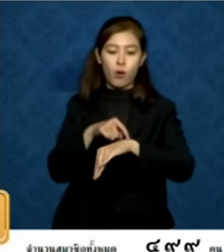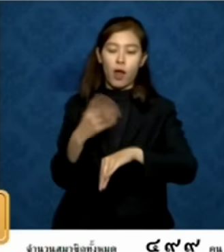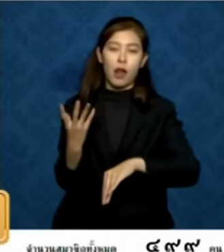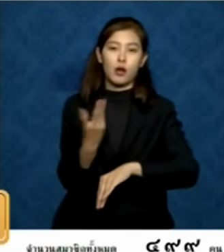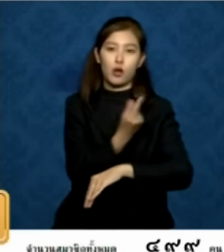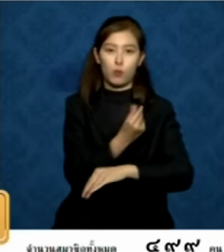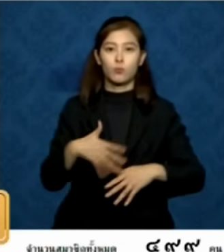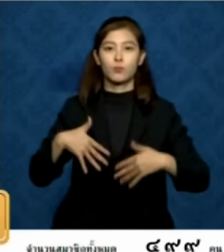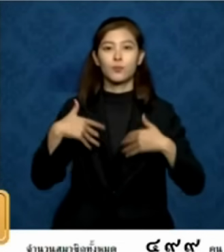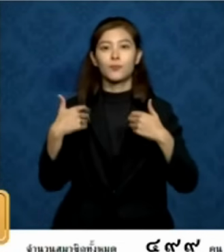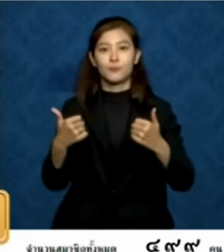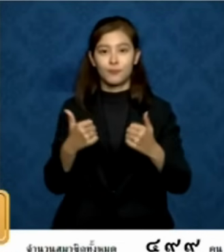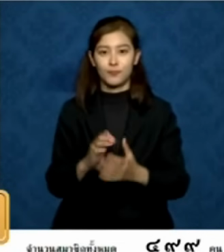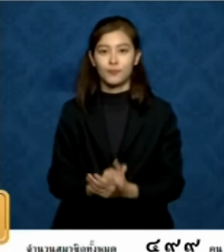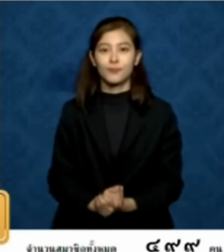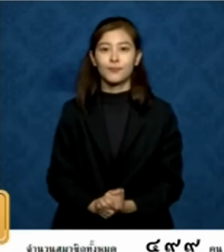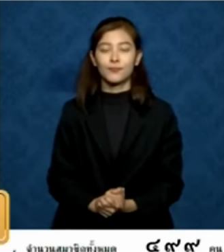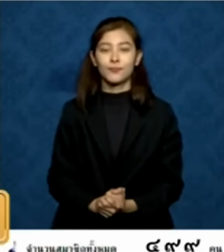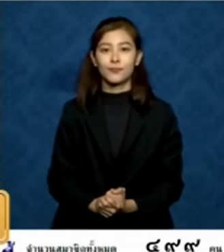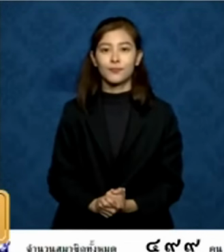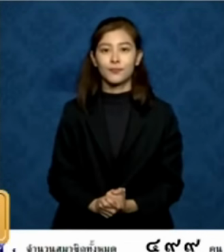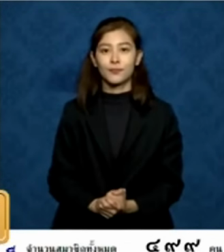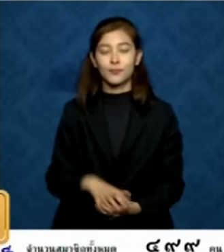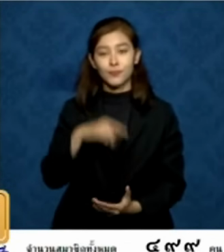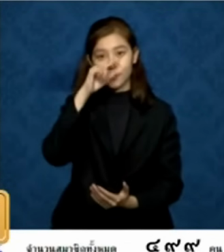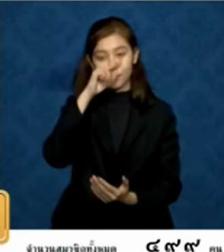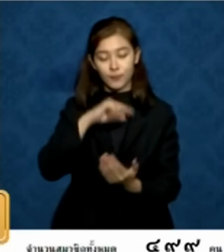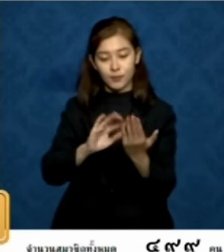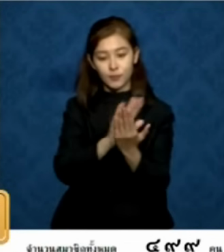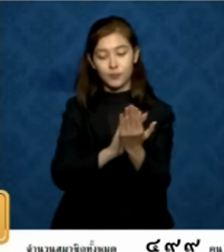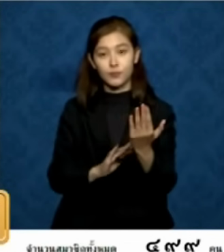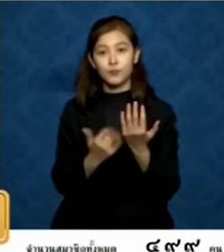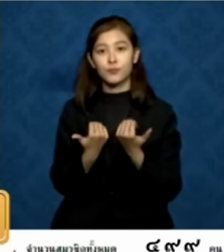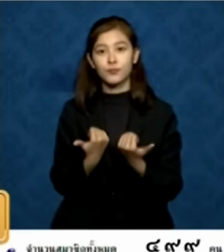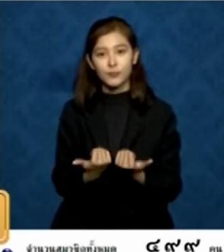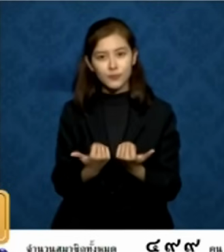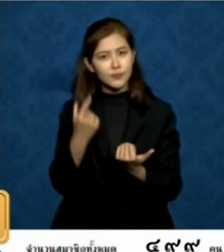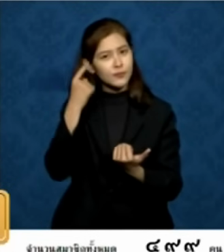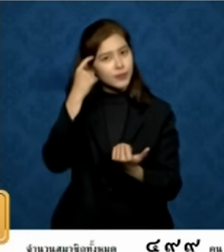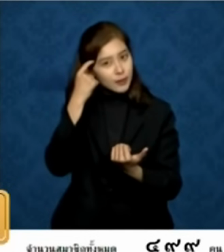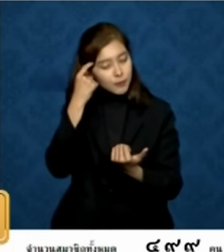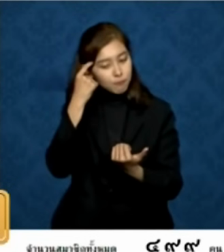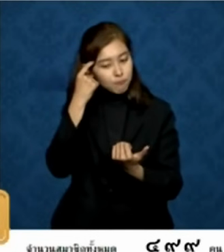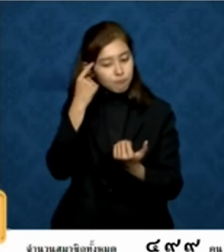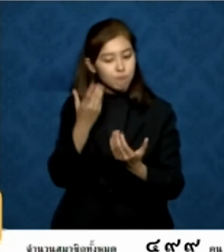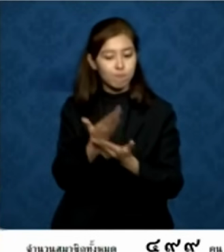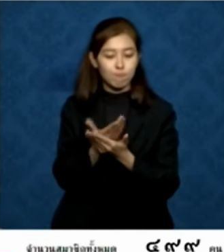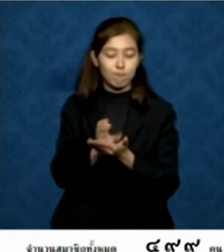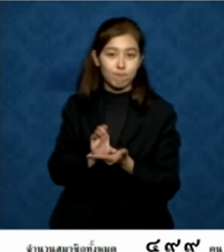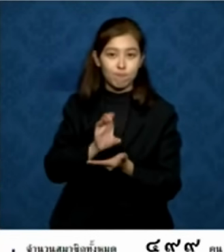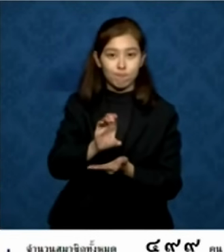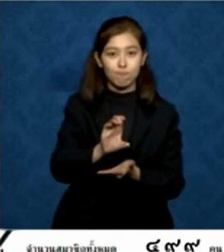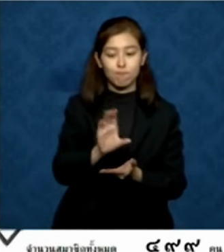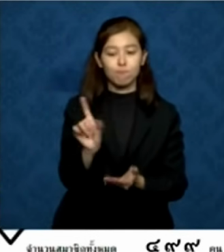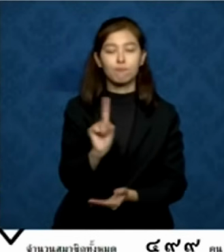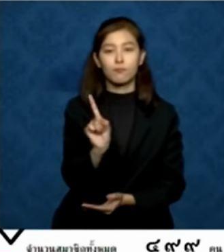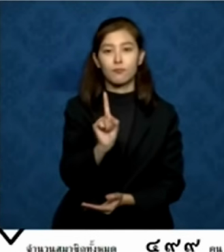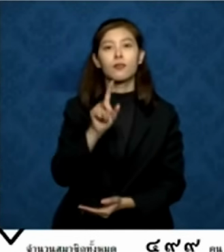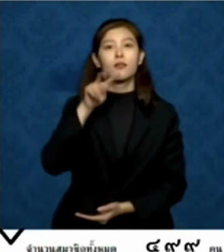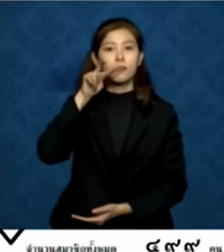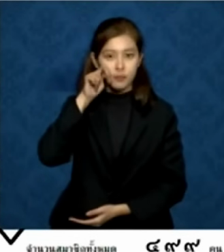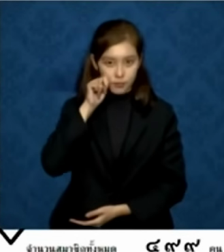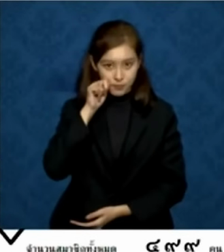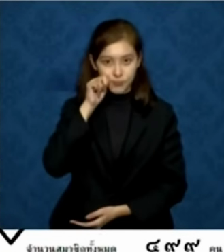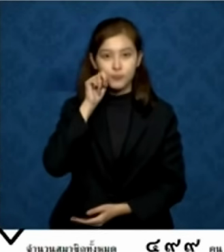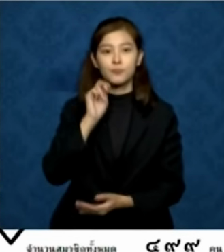งขึ้นเป็นต้นประเทศไทยจะมีการลงทุนเรื่องน้ำครอบคลุมทั้งระบบเช่น